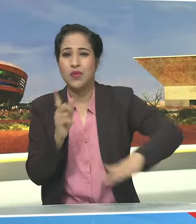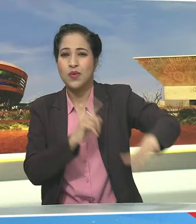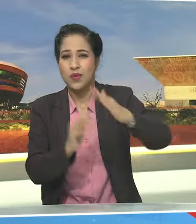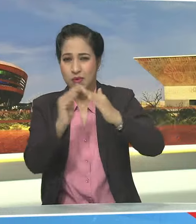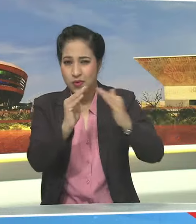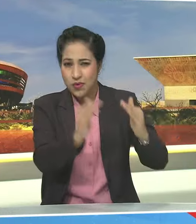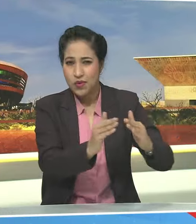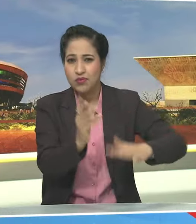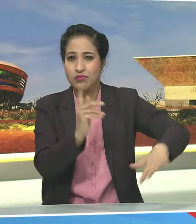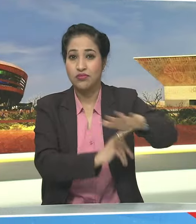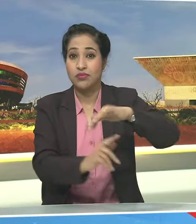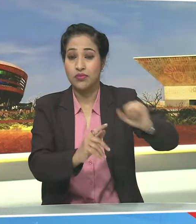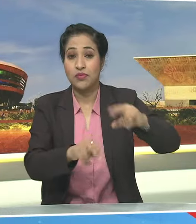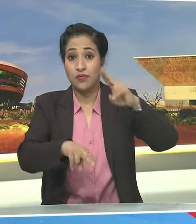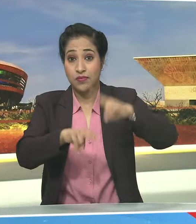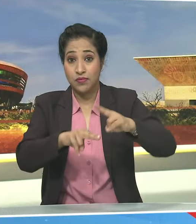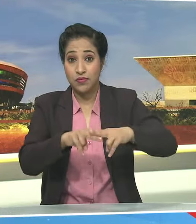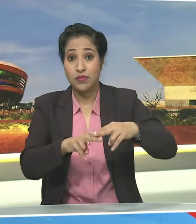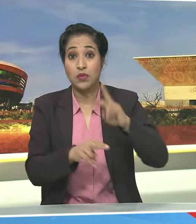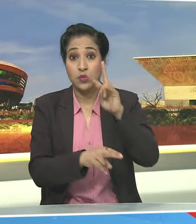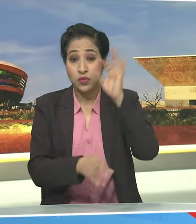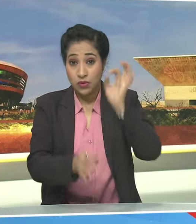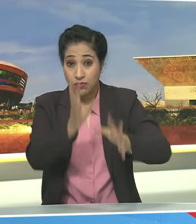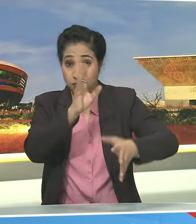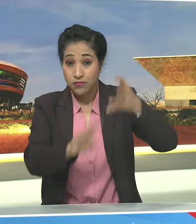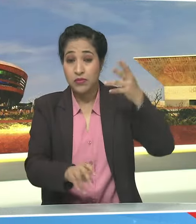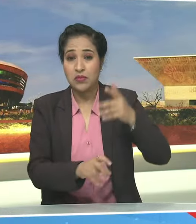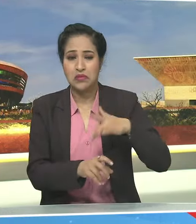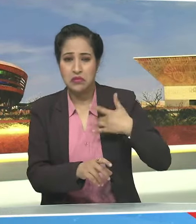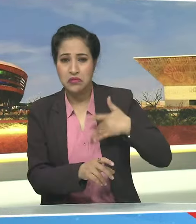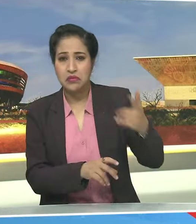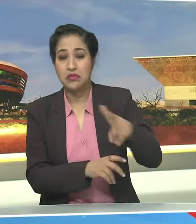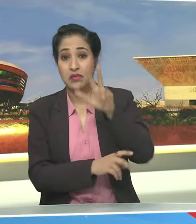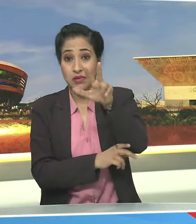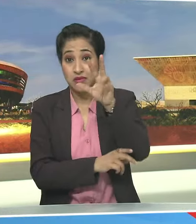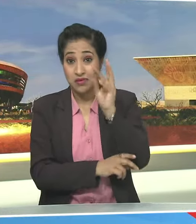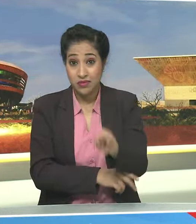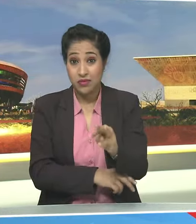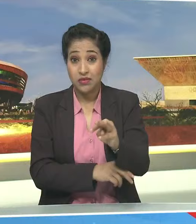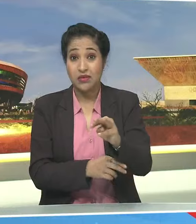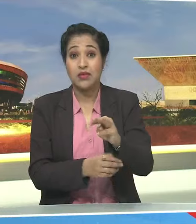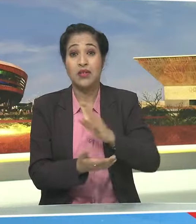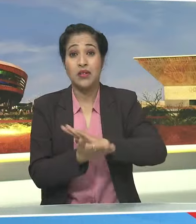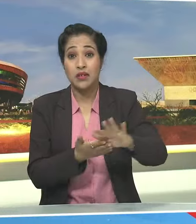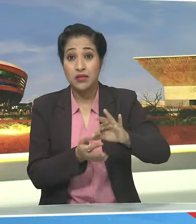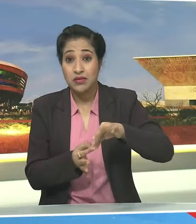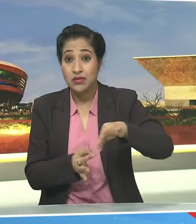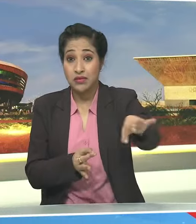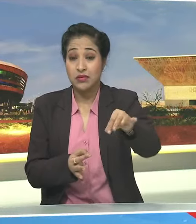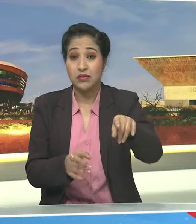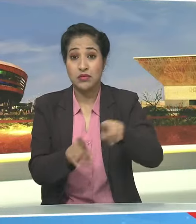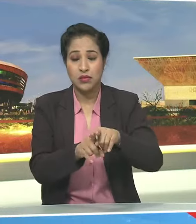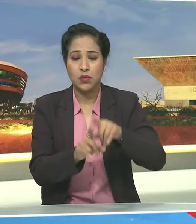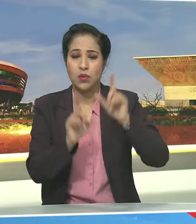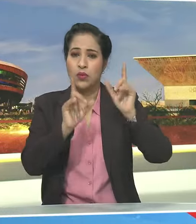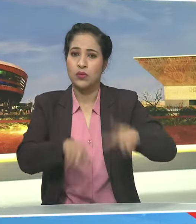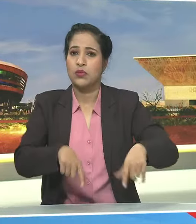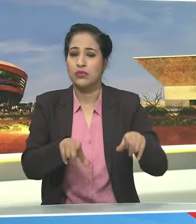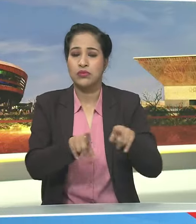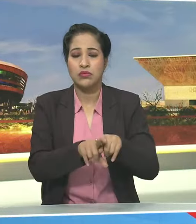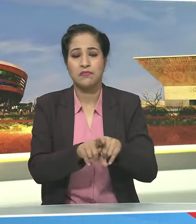पास शुक्रवार से दो बार आग लगने से कम से कम 8000 हेक्टेयर जमीन को नुकसान